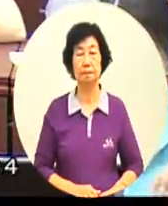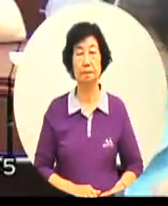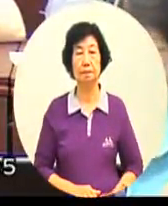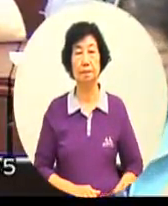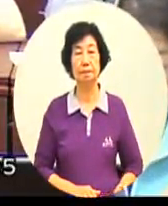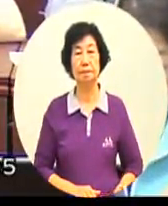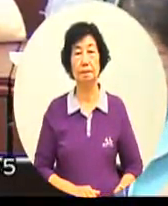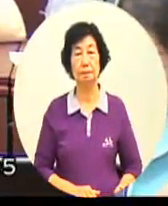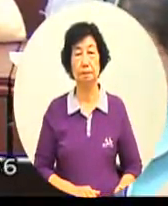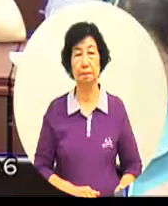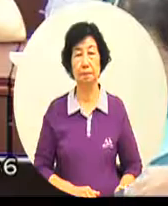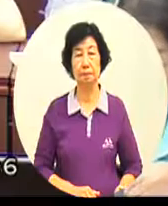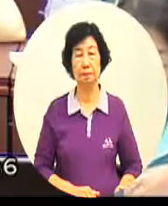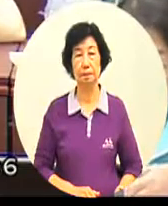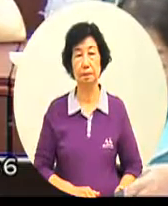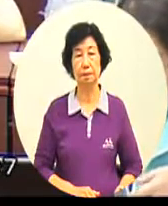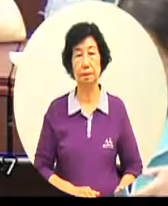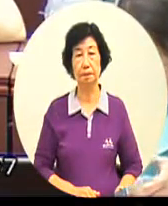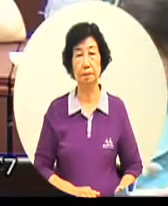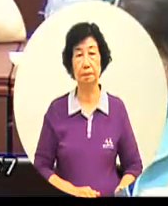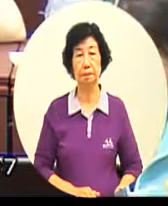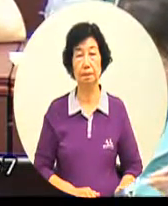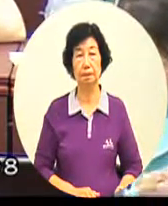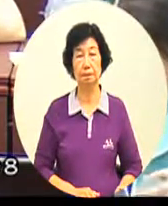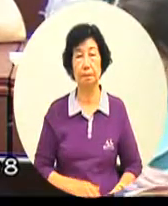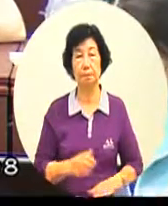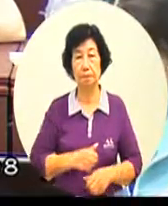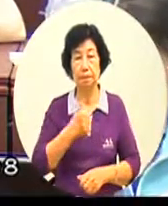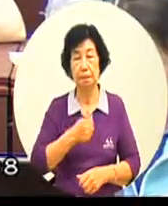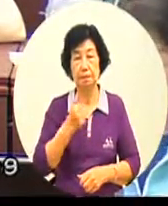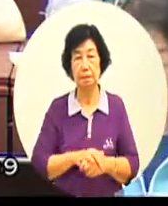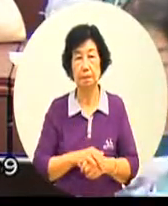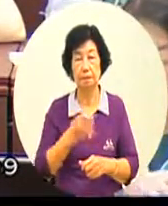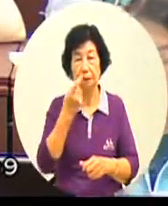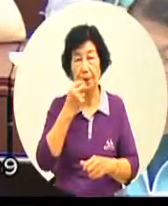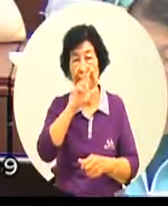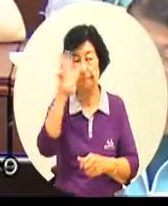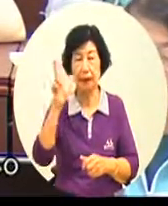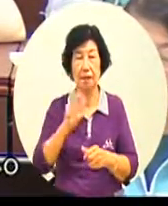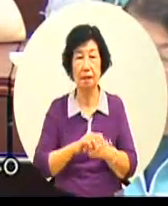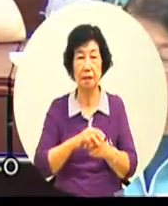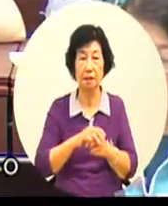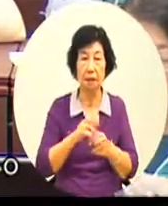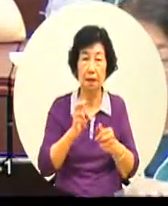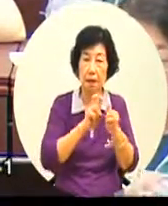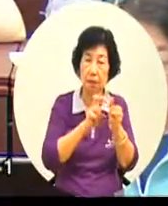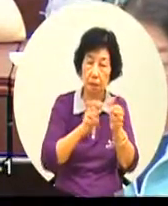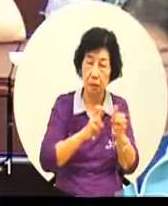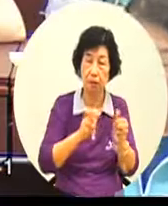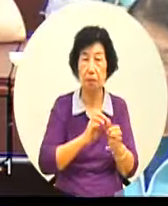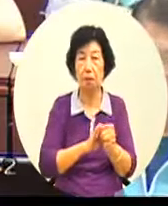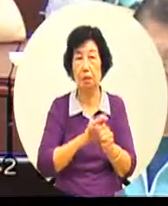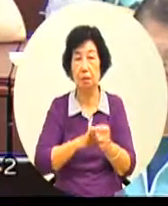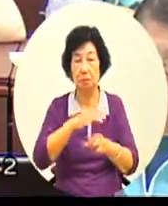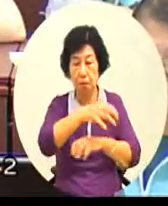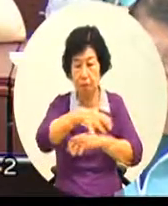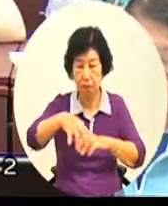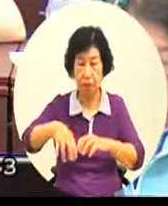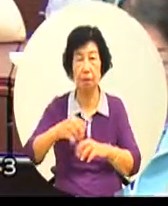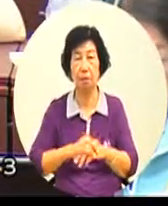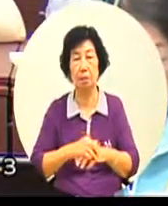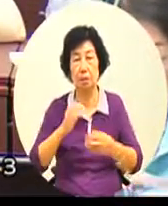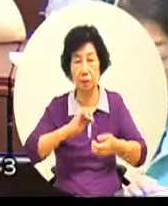谢议员的关心哈。的确，我们这些日照日托，它单它的硬体环境，其实它就有一